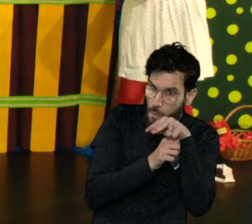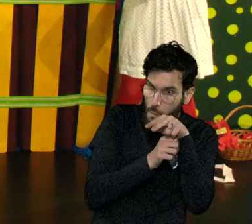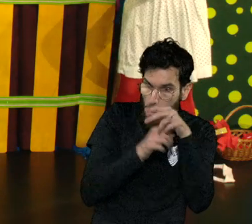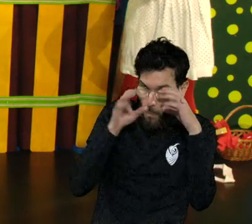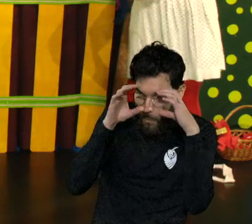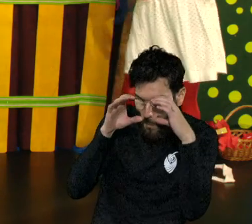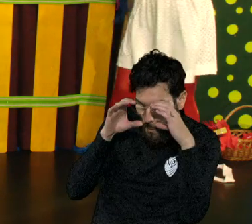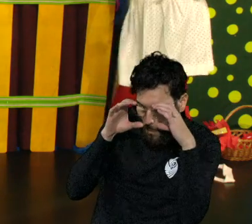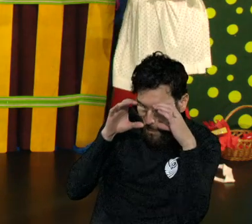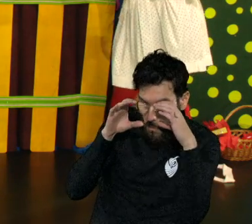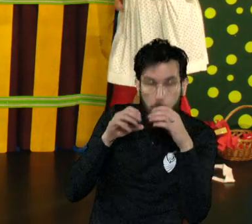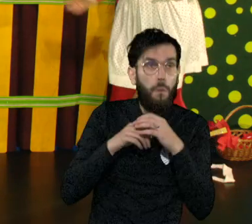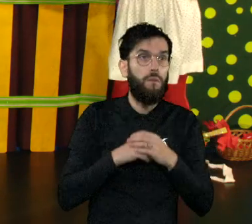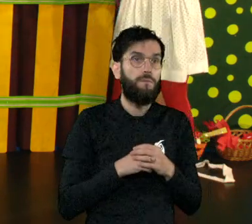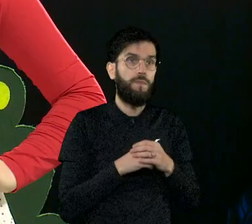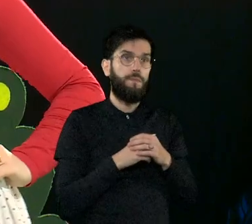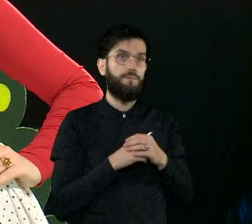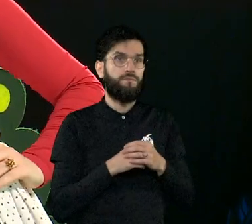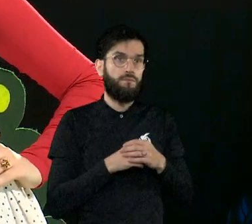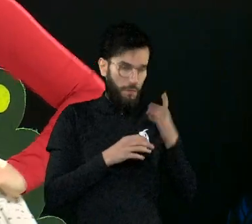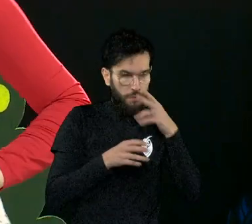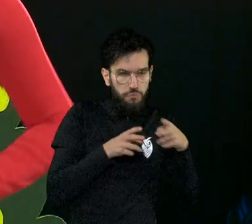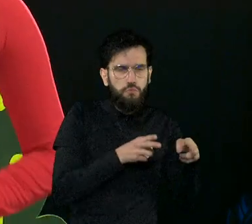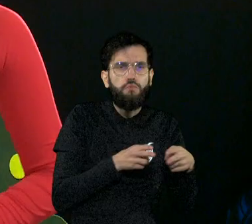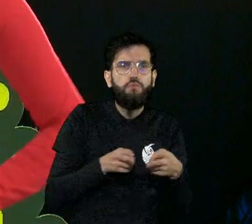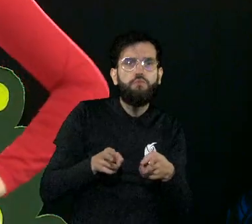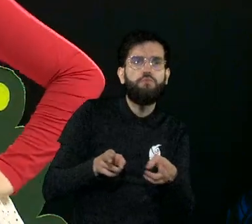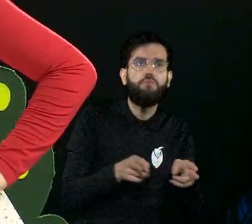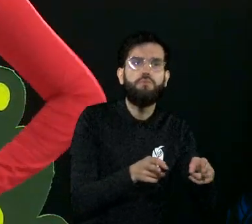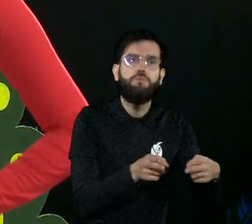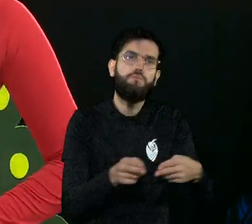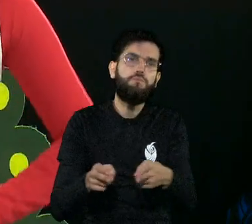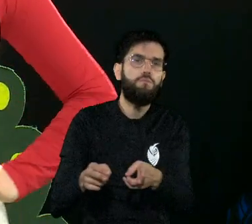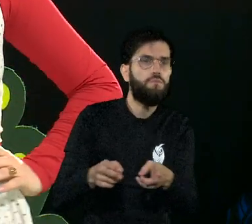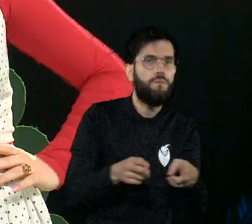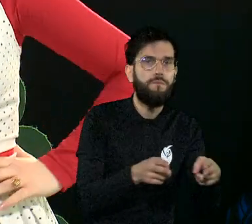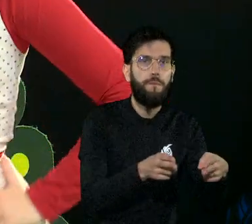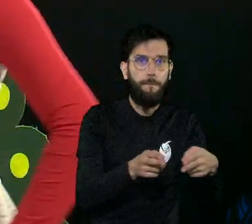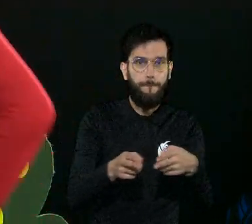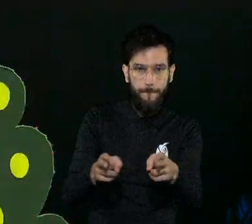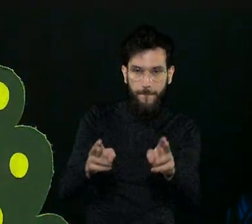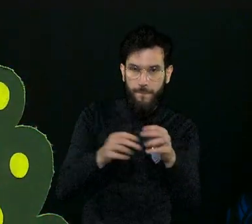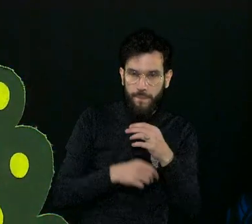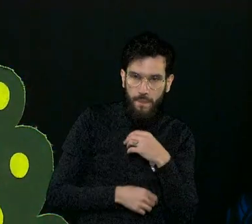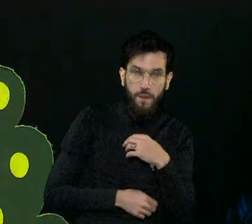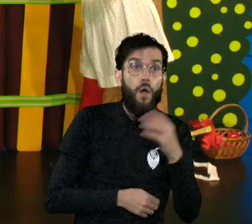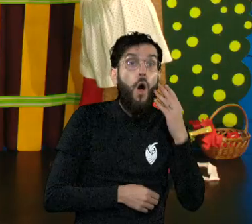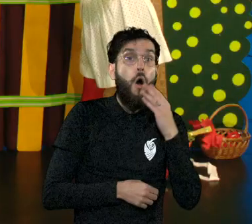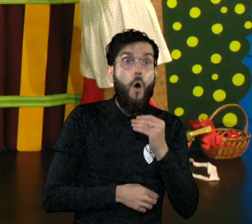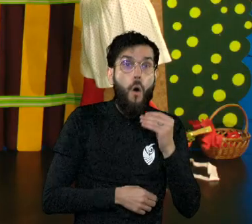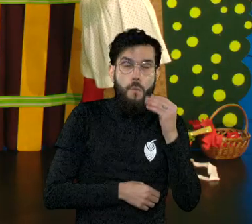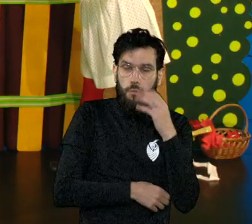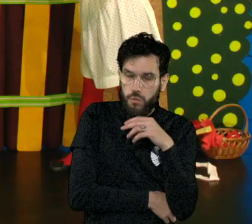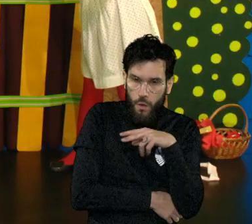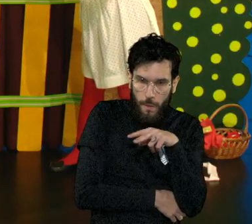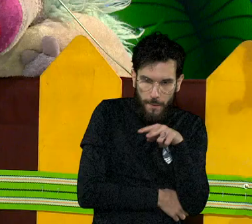svet díva. Pod stromom je cestička, tam nuda nebýva. Opička vždy